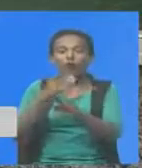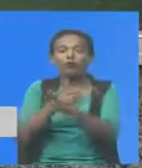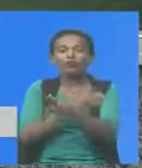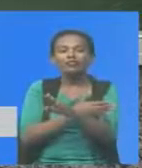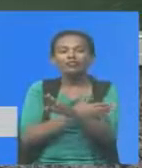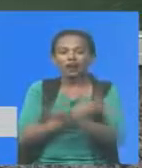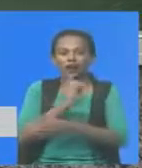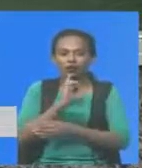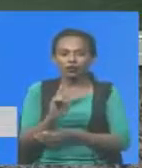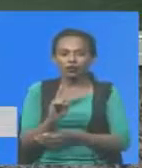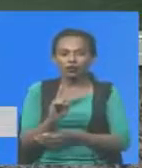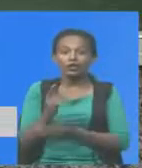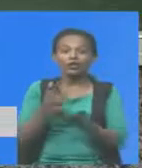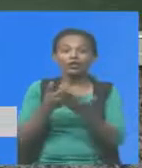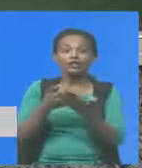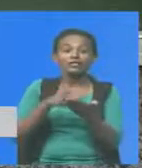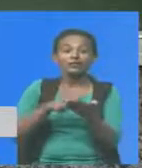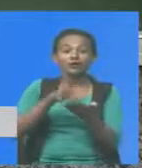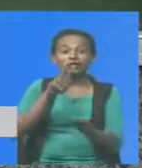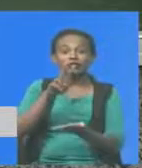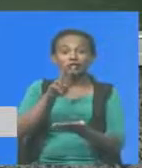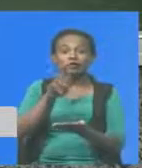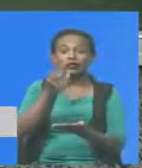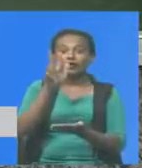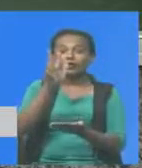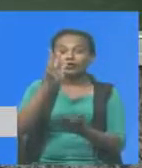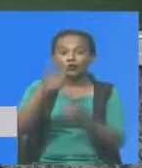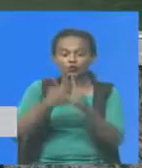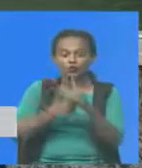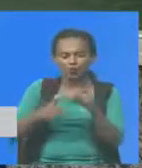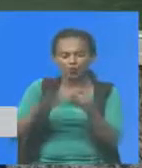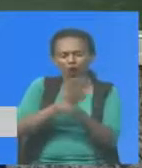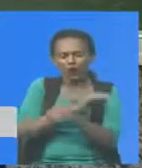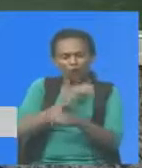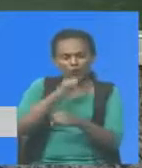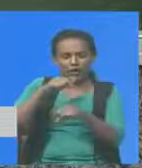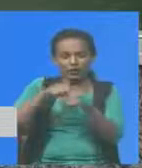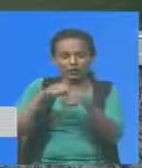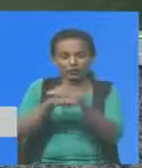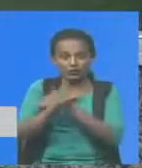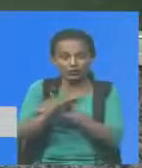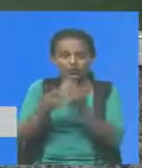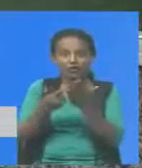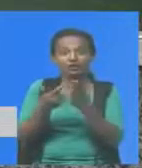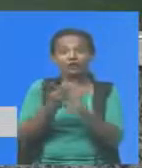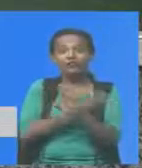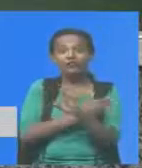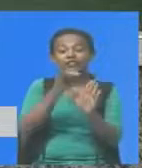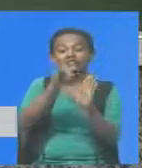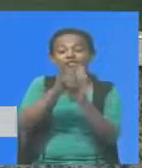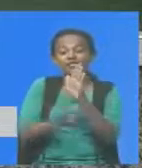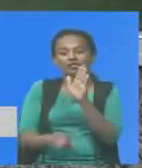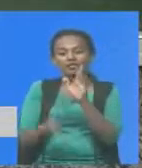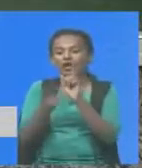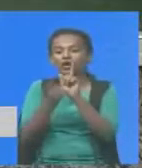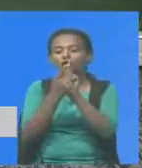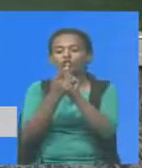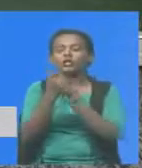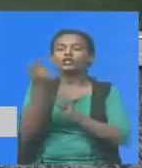ከዚህ በመነሳት 3 ወር ባልሞላ ጊዜ ውስጥ ከዚህ በፊት ዝቅተኛ ግንኙነት